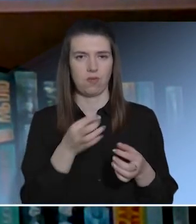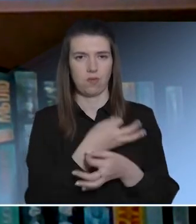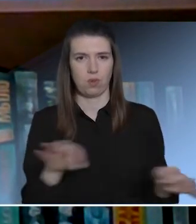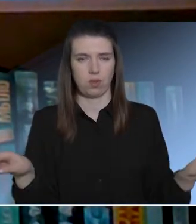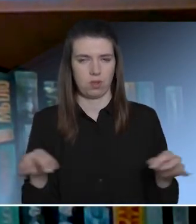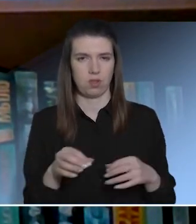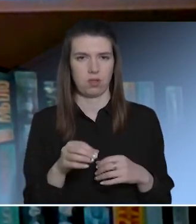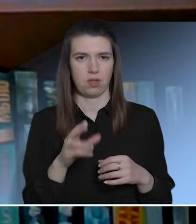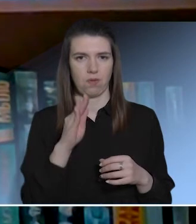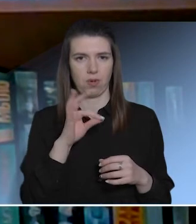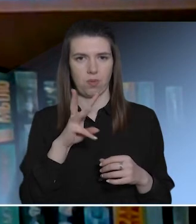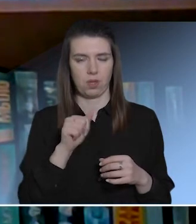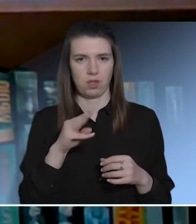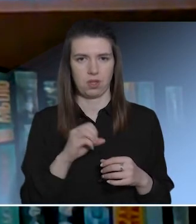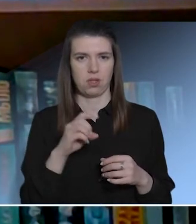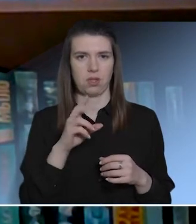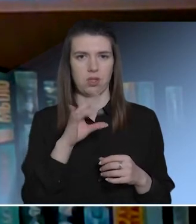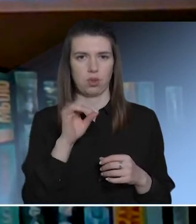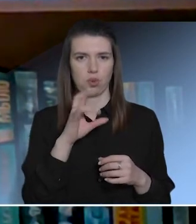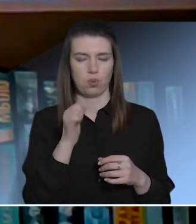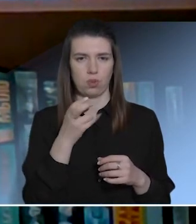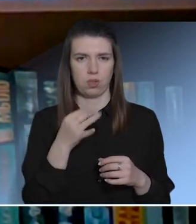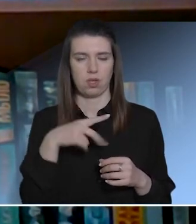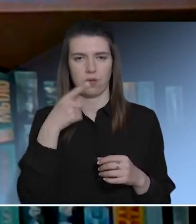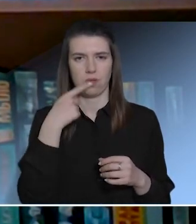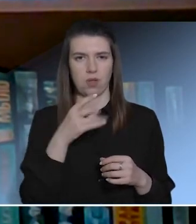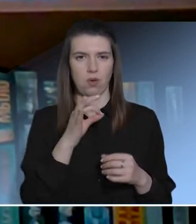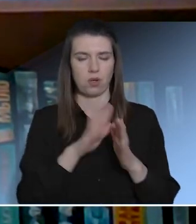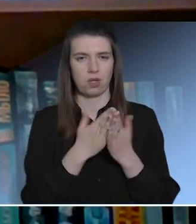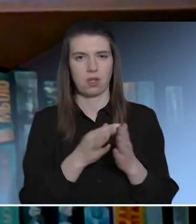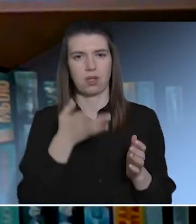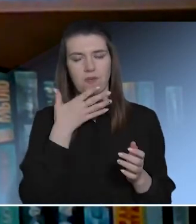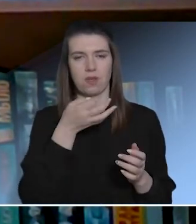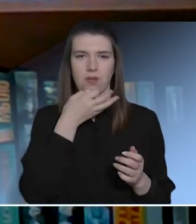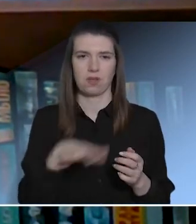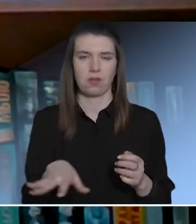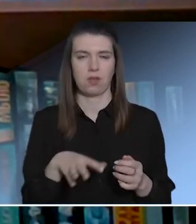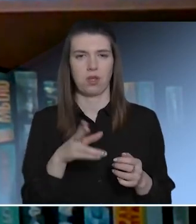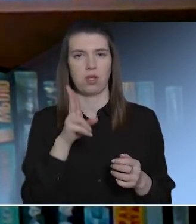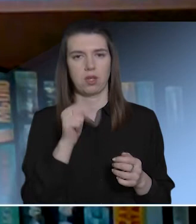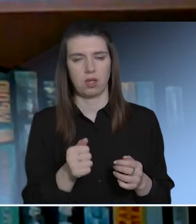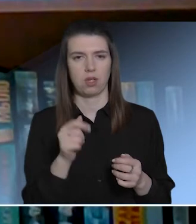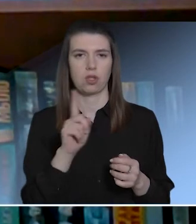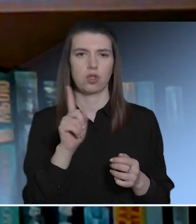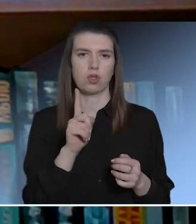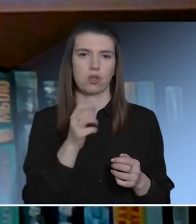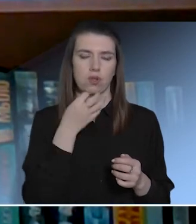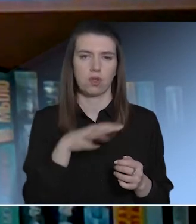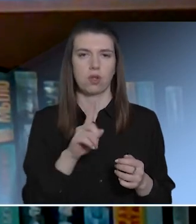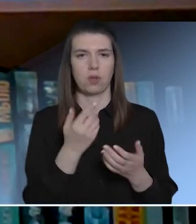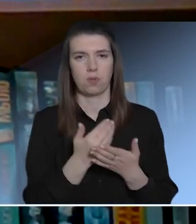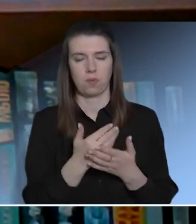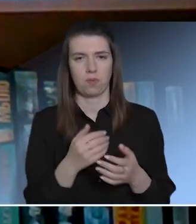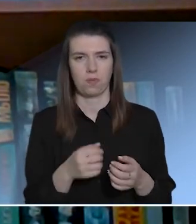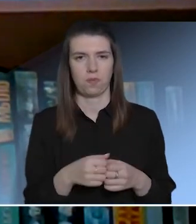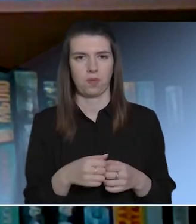и в свободном формате, в свободной дискуссии говорите о книге. Нравится, не нравится? Если да, то что? Если нет,